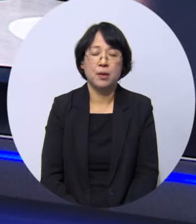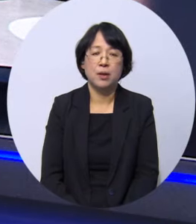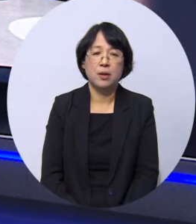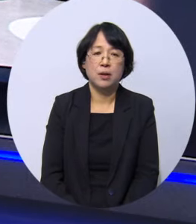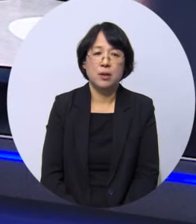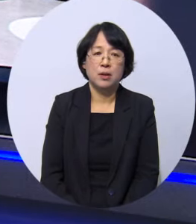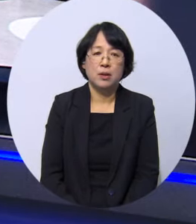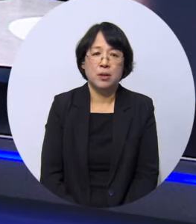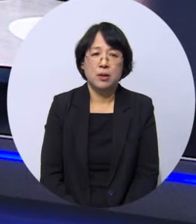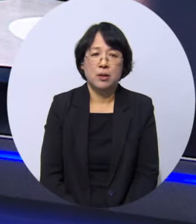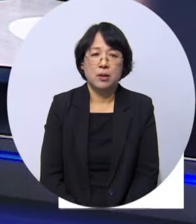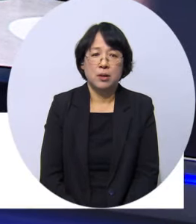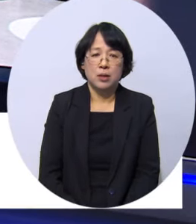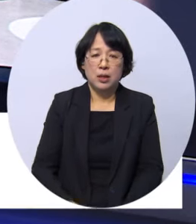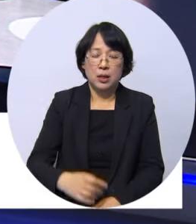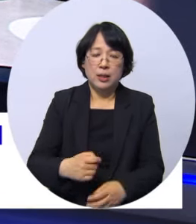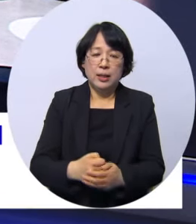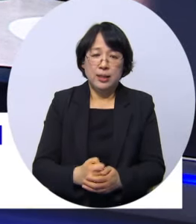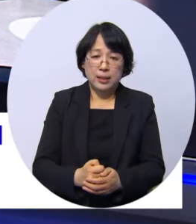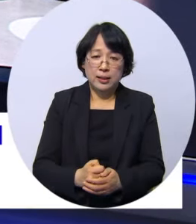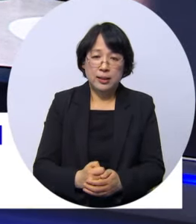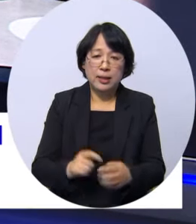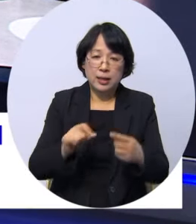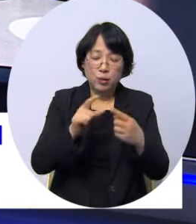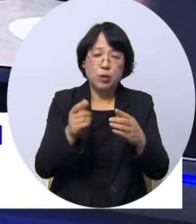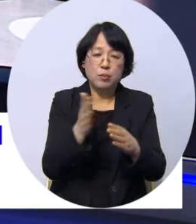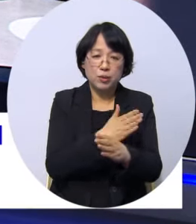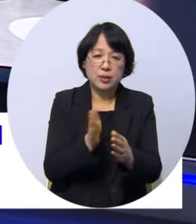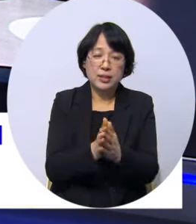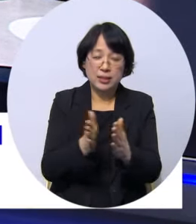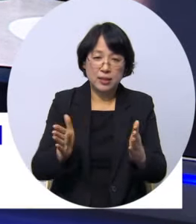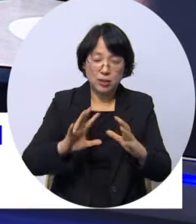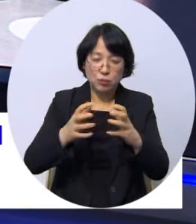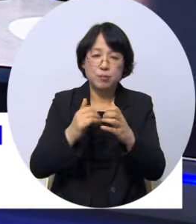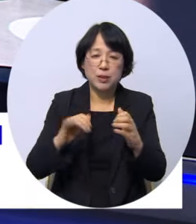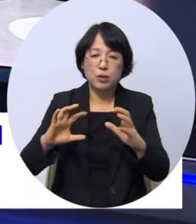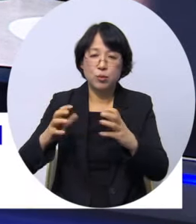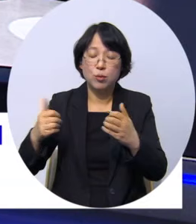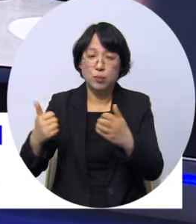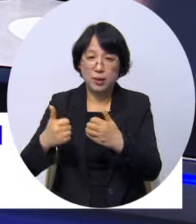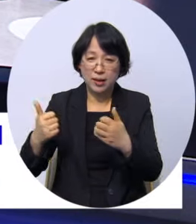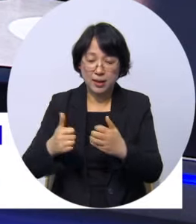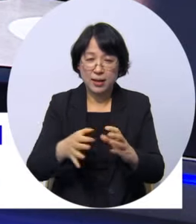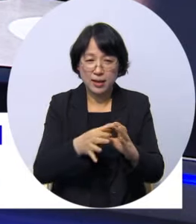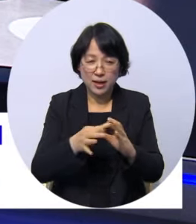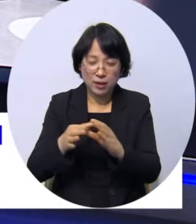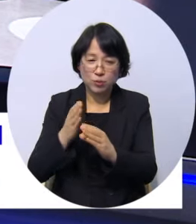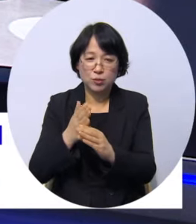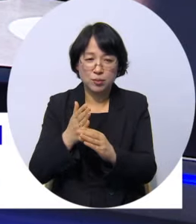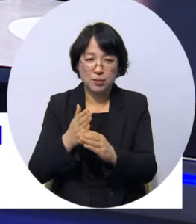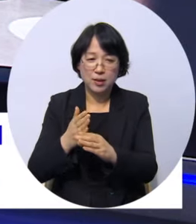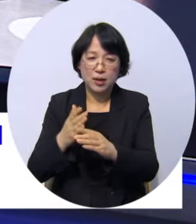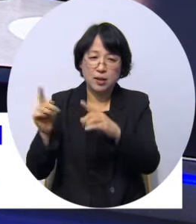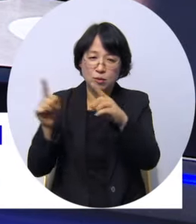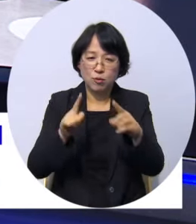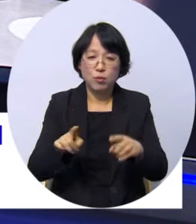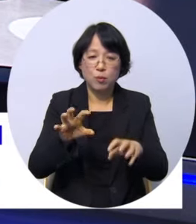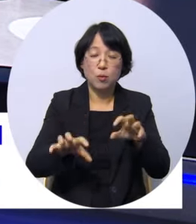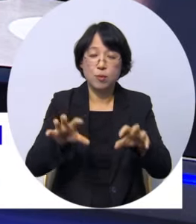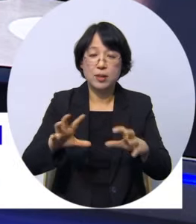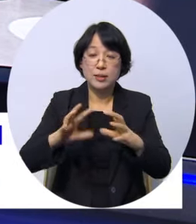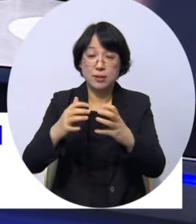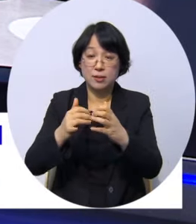김입니다 연초부터 시작된 민생 토론회가 쉼없이 이어지고 있습니다 최근에는 전국 곳곳에서 지역